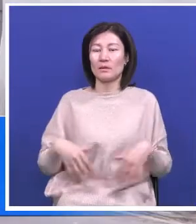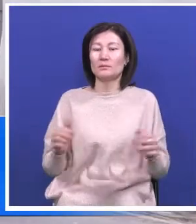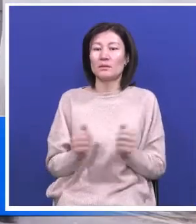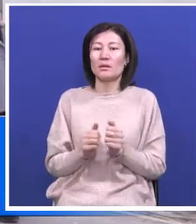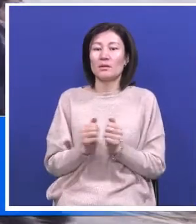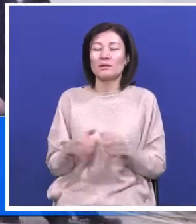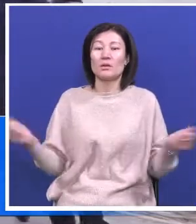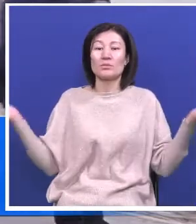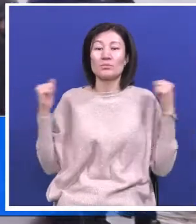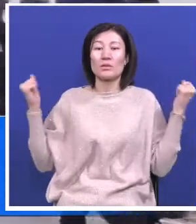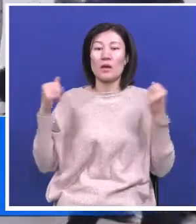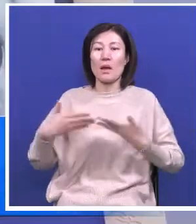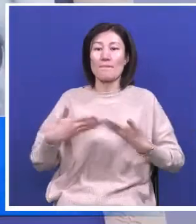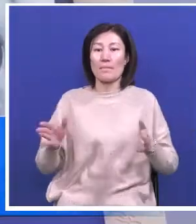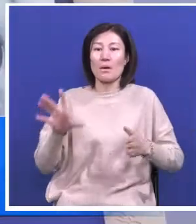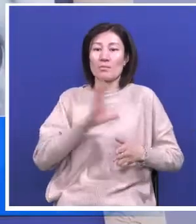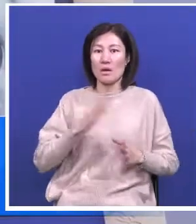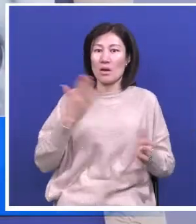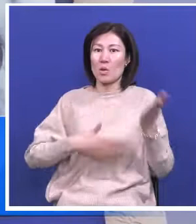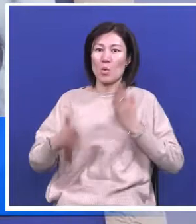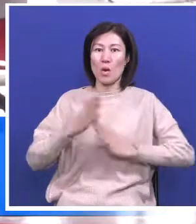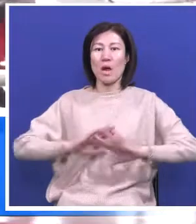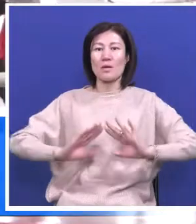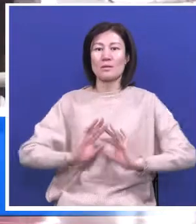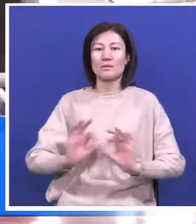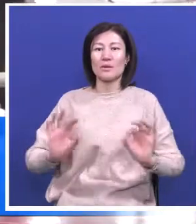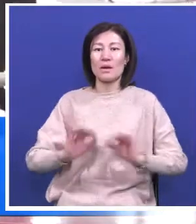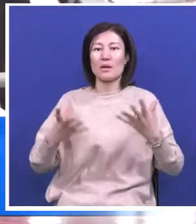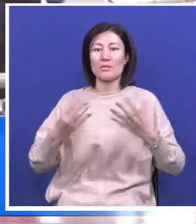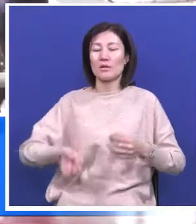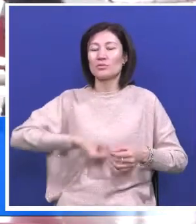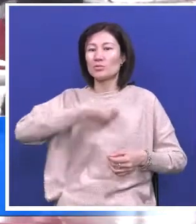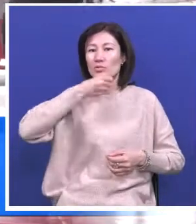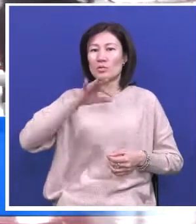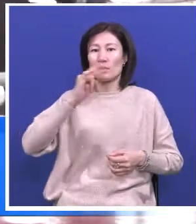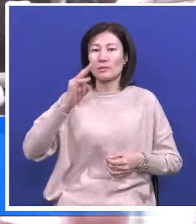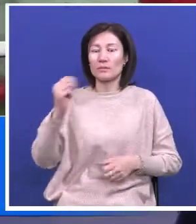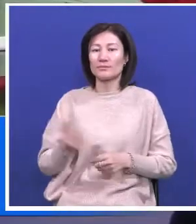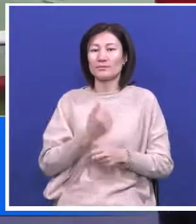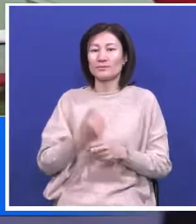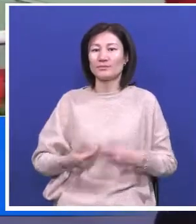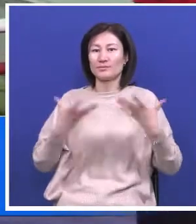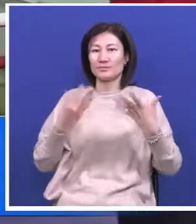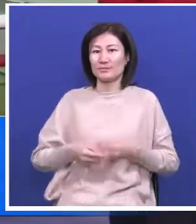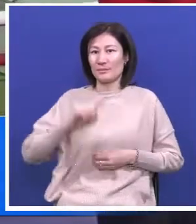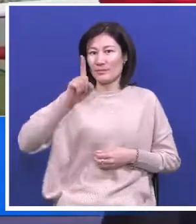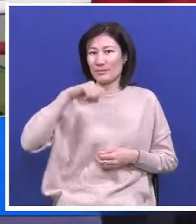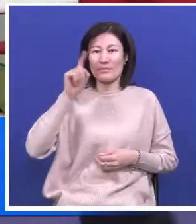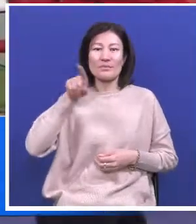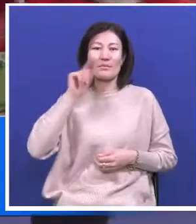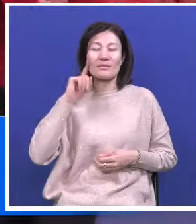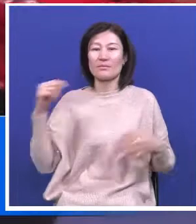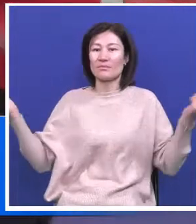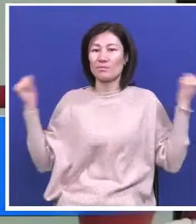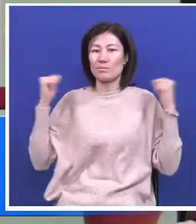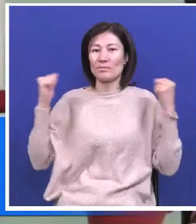маңнан спорт нысанының ашылғаны қуанышты жаңалық болыпты. Бізге үлкен үміт артылып, жағдай жасалынуда деген жас спортшы